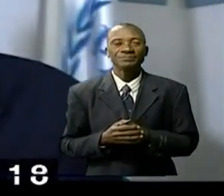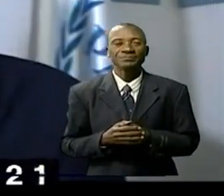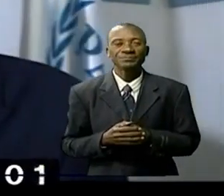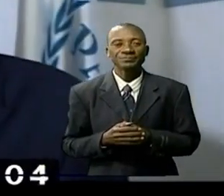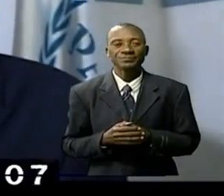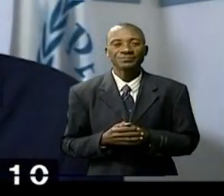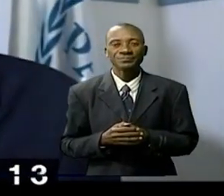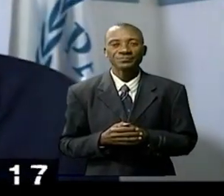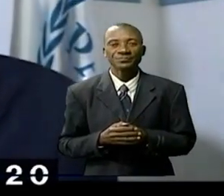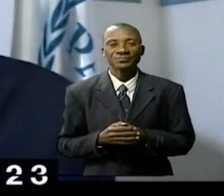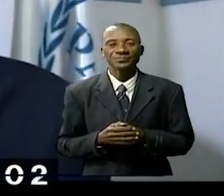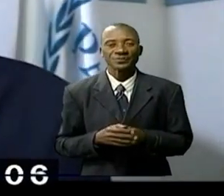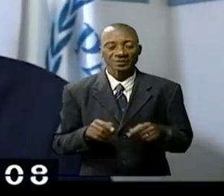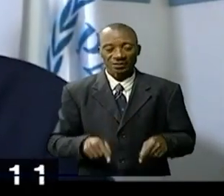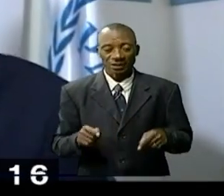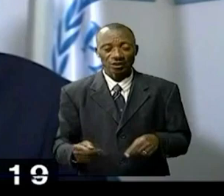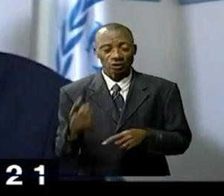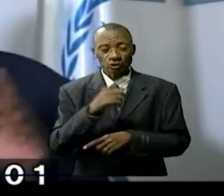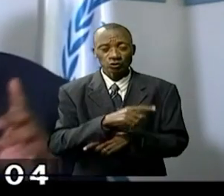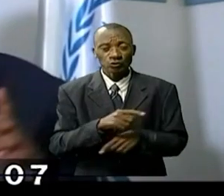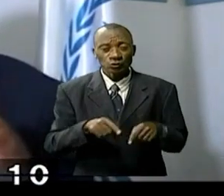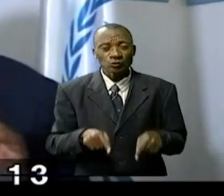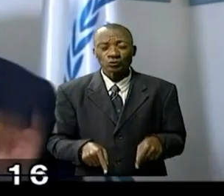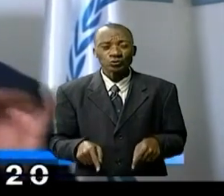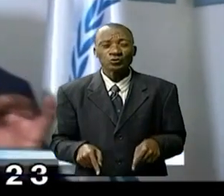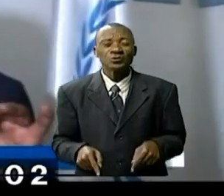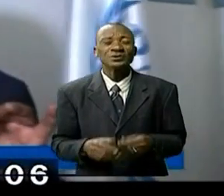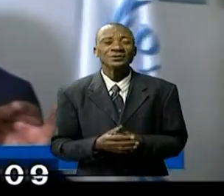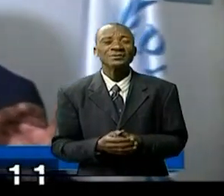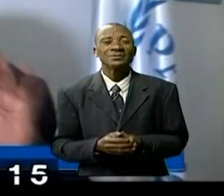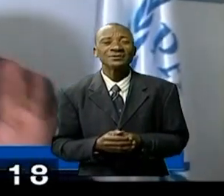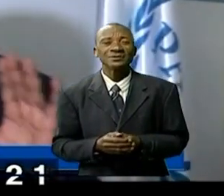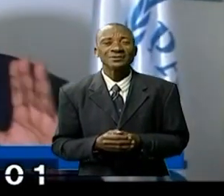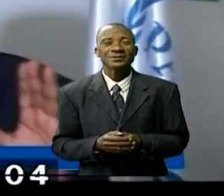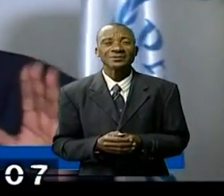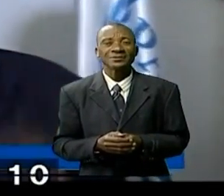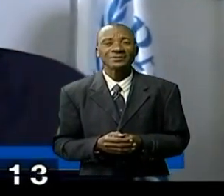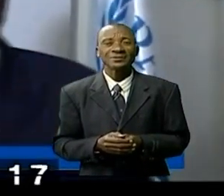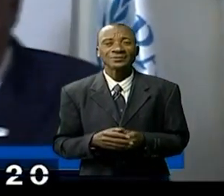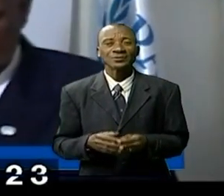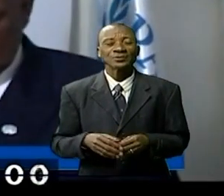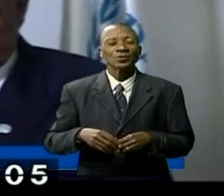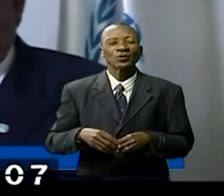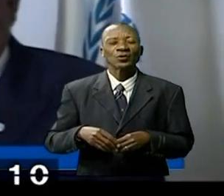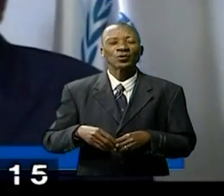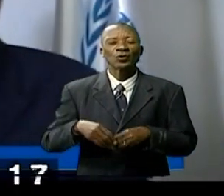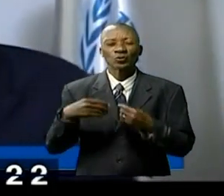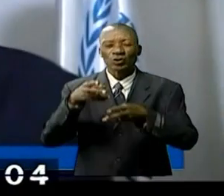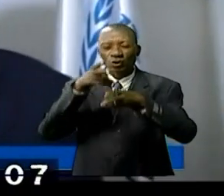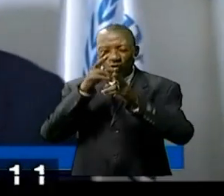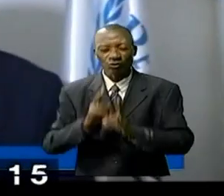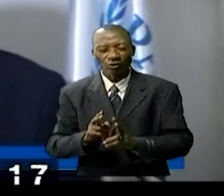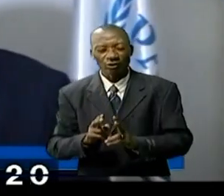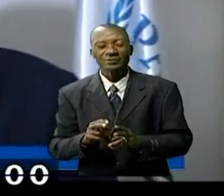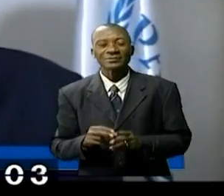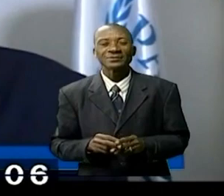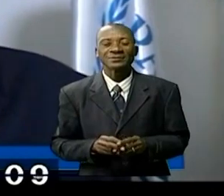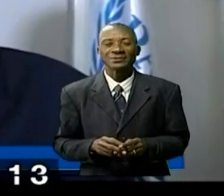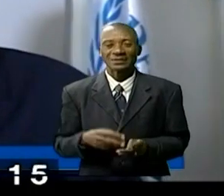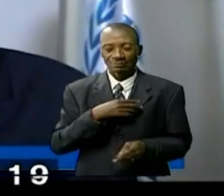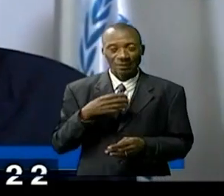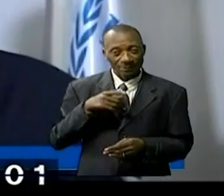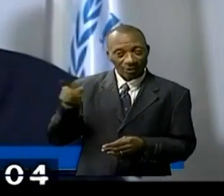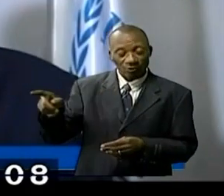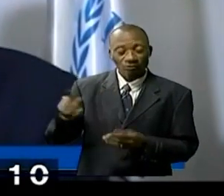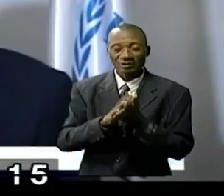songer à des pull back reconnaît cette baffe personnalités désignées en deçà des 2